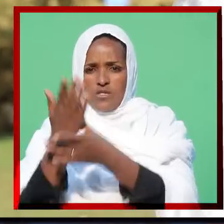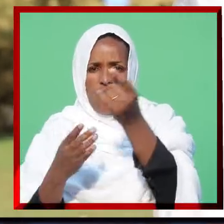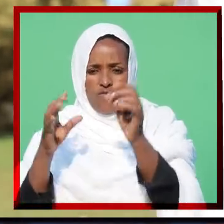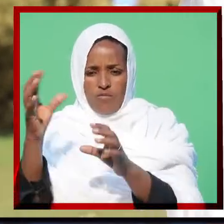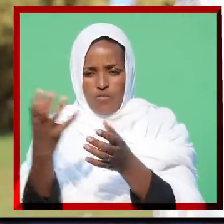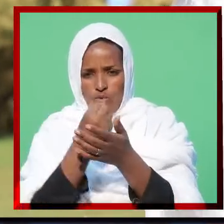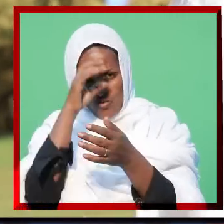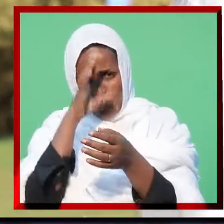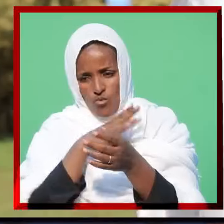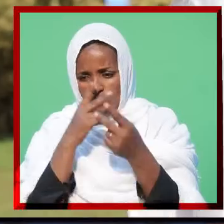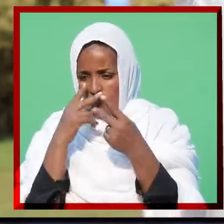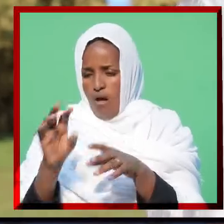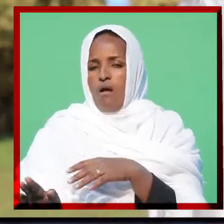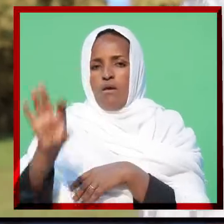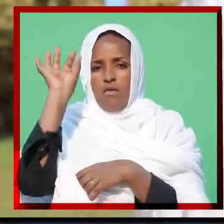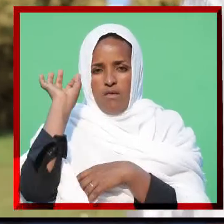አገኘ